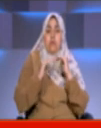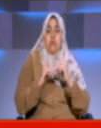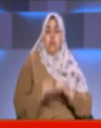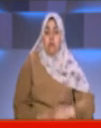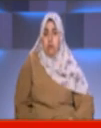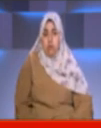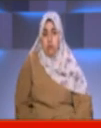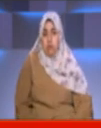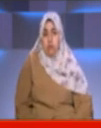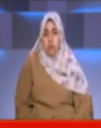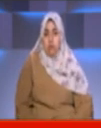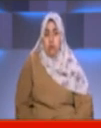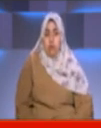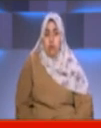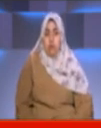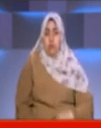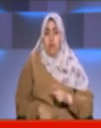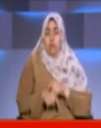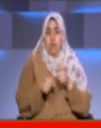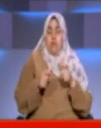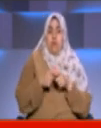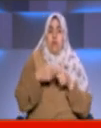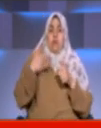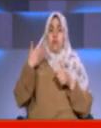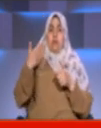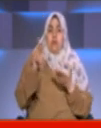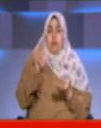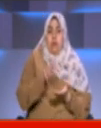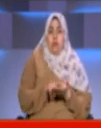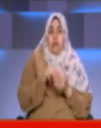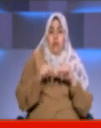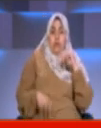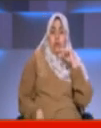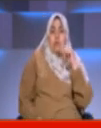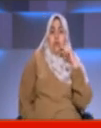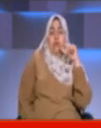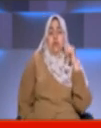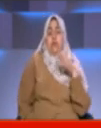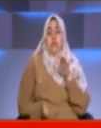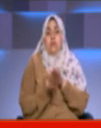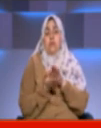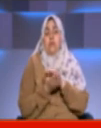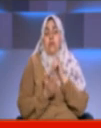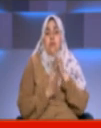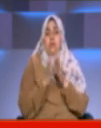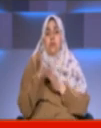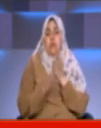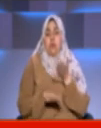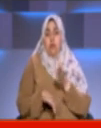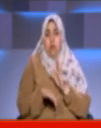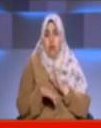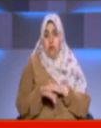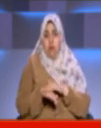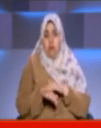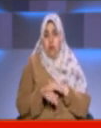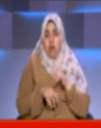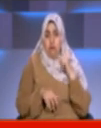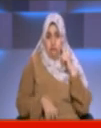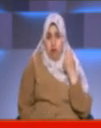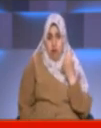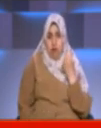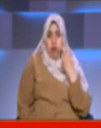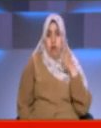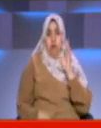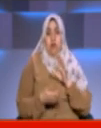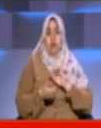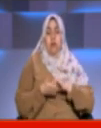نعم، يعني منذ فترة طويلة الحقيقة دكتور محمود وقناة الجزيرة دائما ما نتحدث على أن الفكرة من الممكن